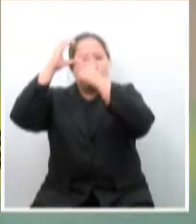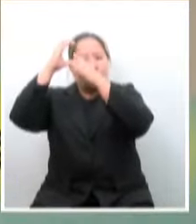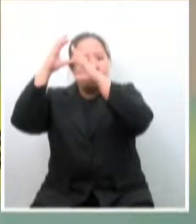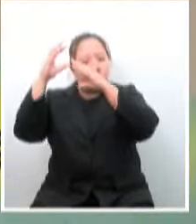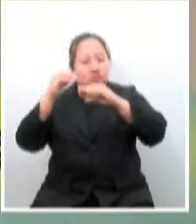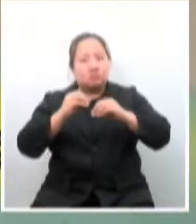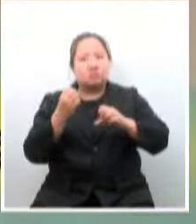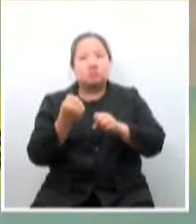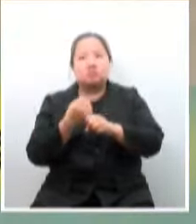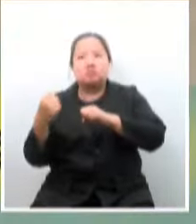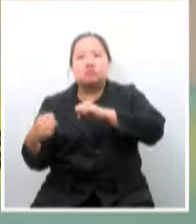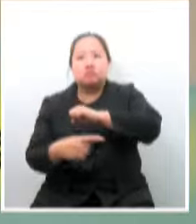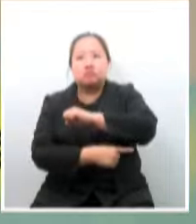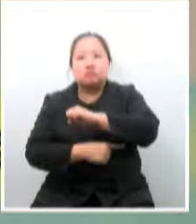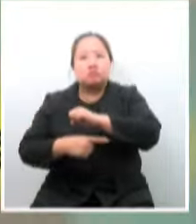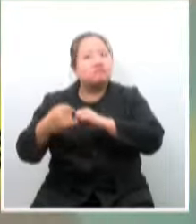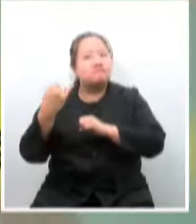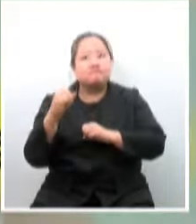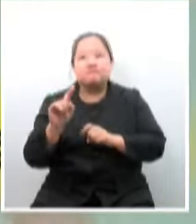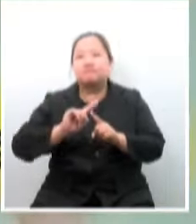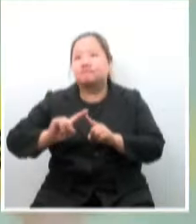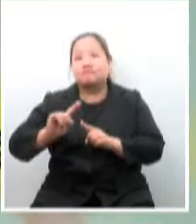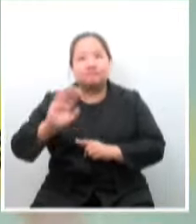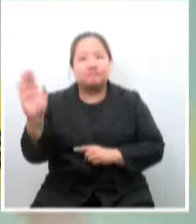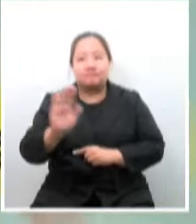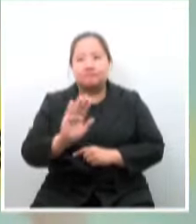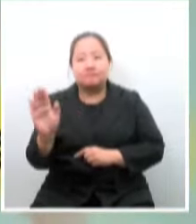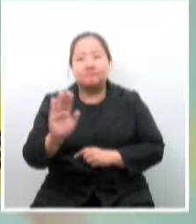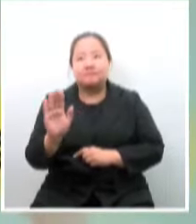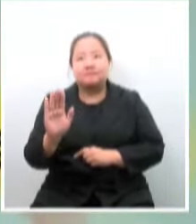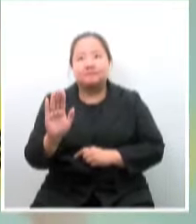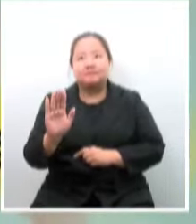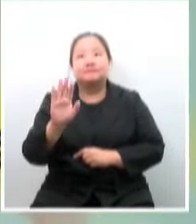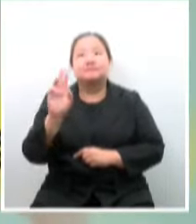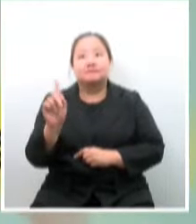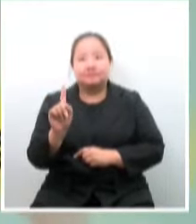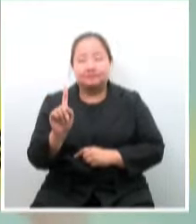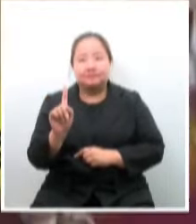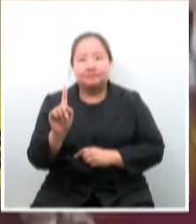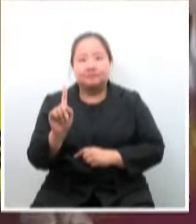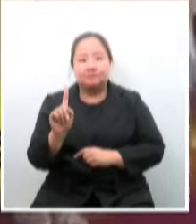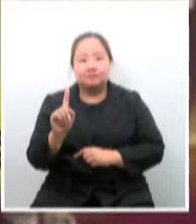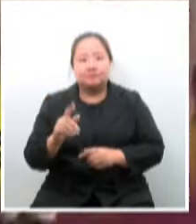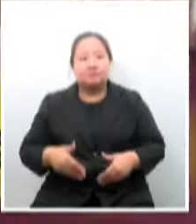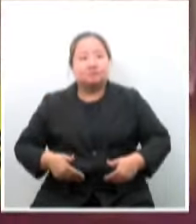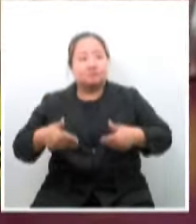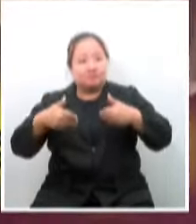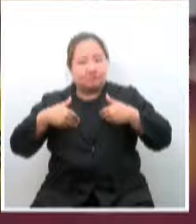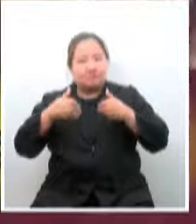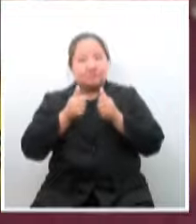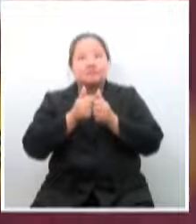รู้ไปของใครจงใช้ชีวิตบน